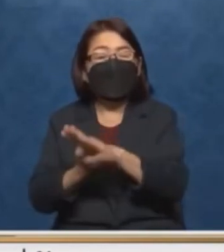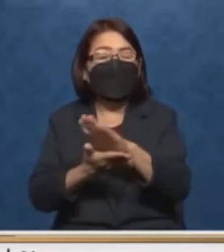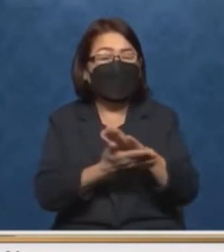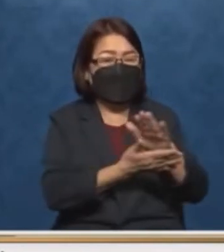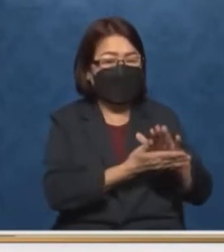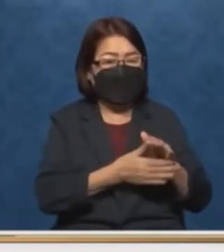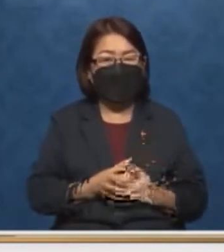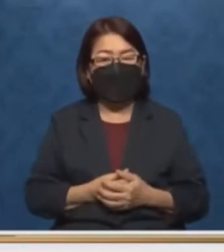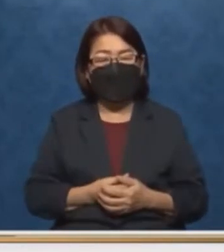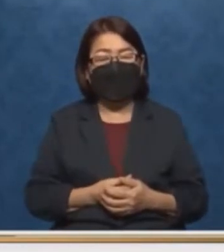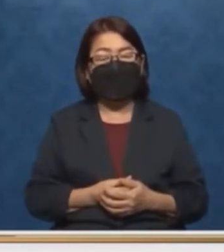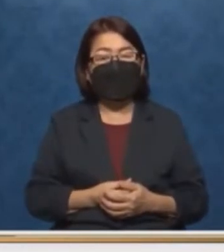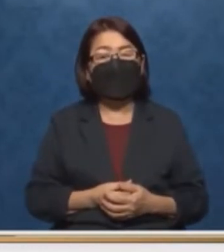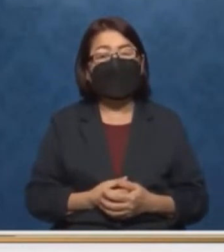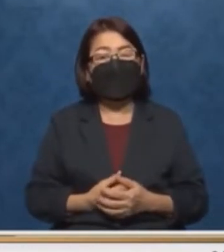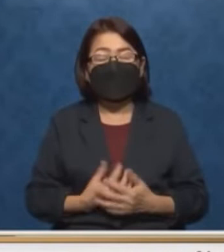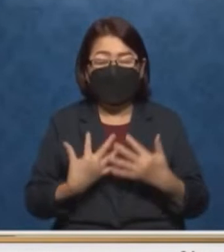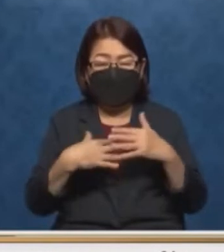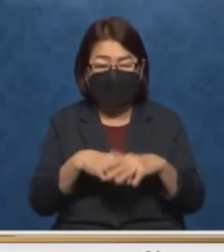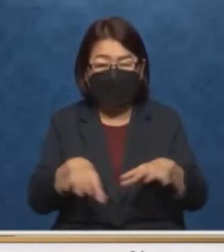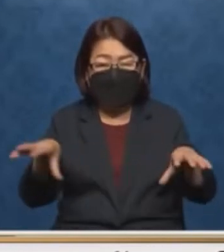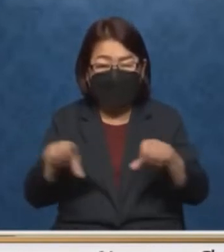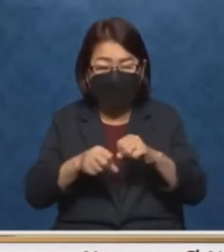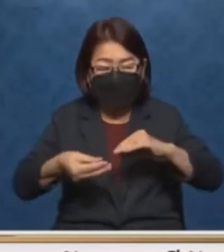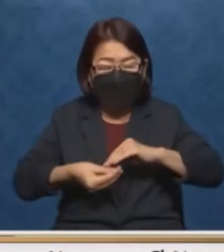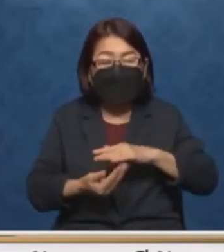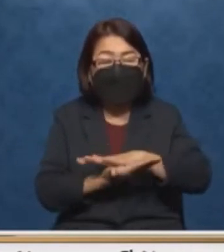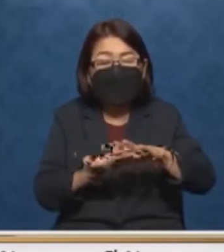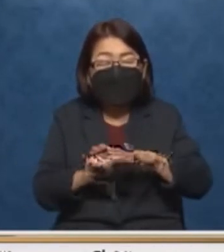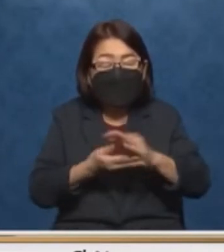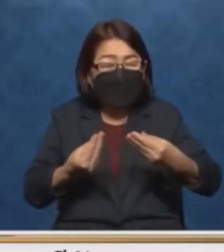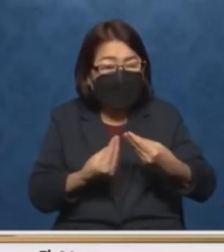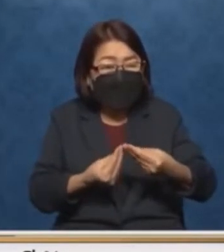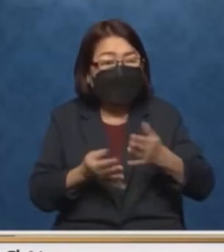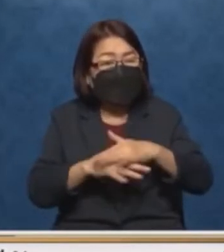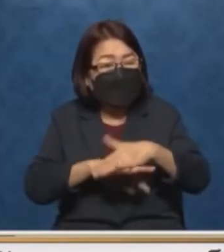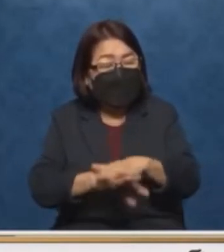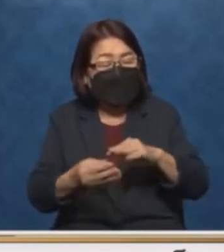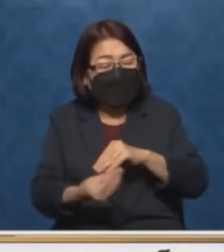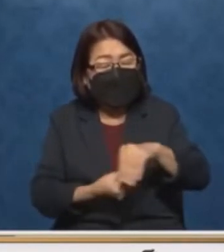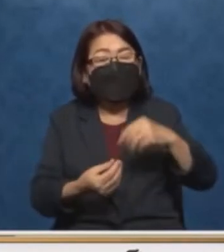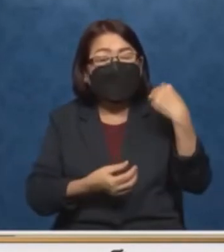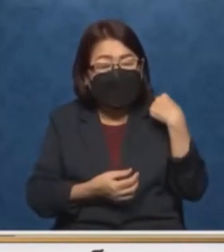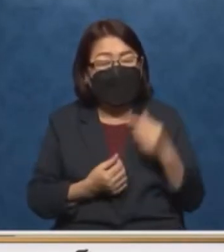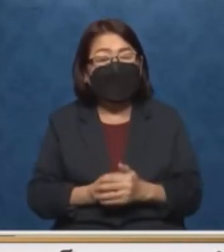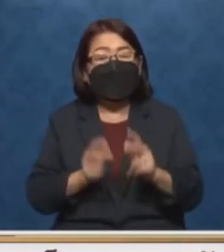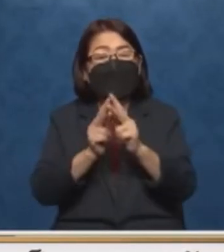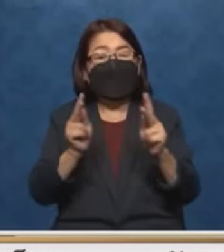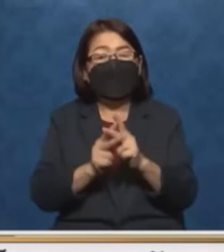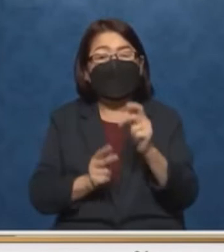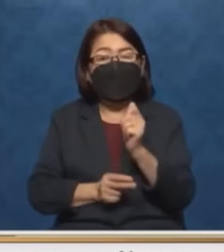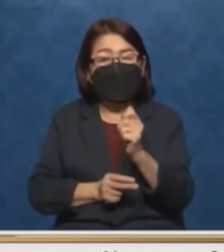และเกิดการมีส่วนร่วมครับเพราะในส่วนหนึ่งของคณะกรรมการที่เรียกว่าอ.ก.ค.ศ.